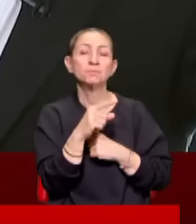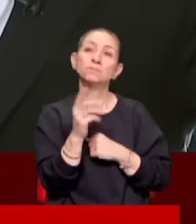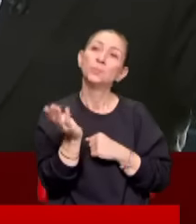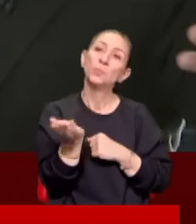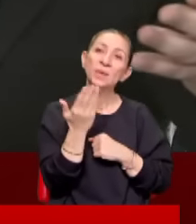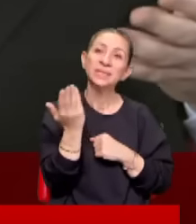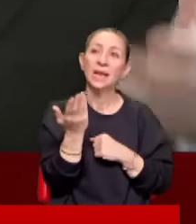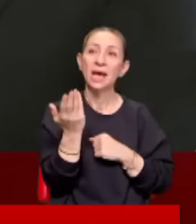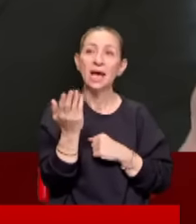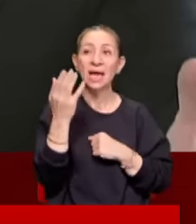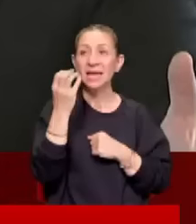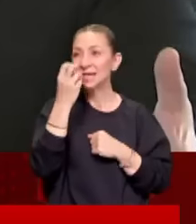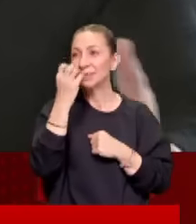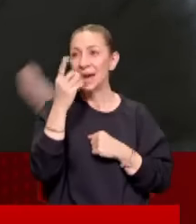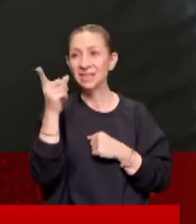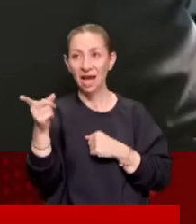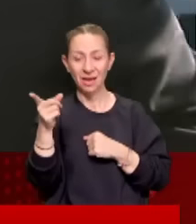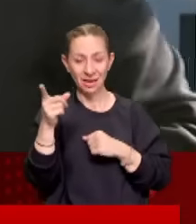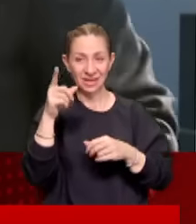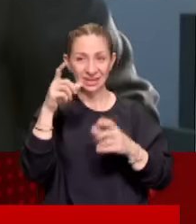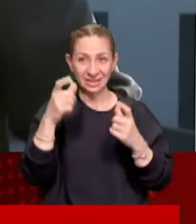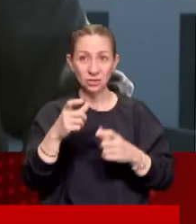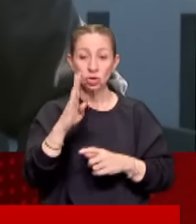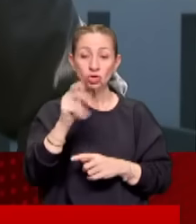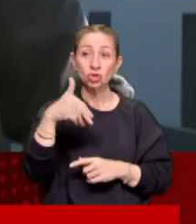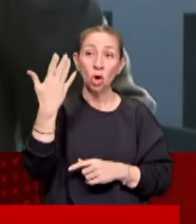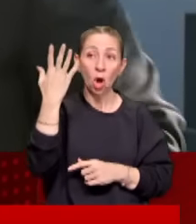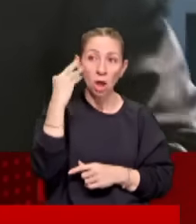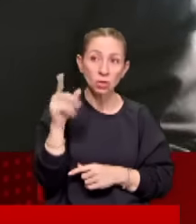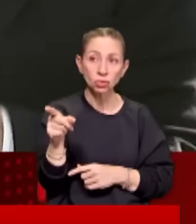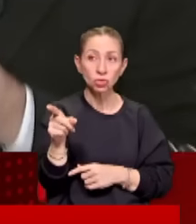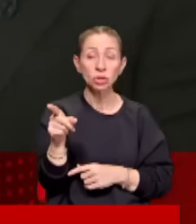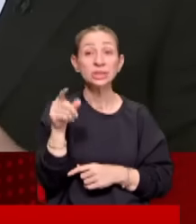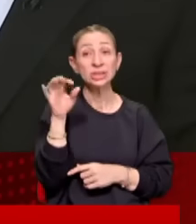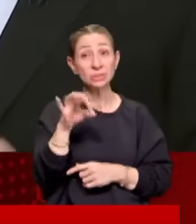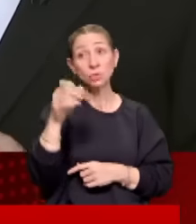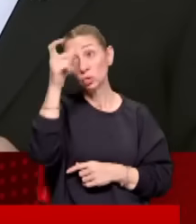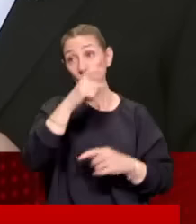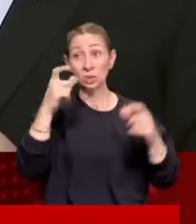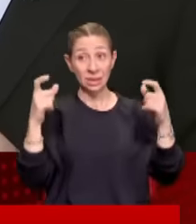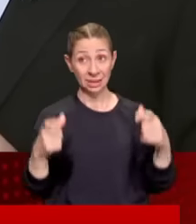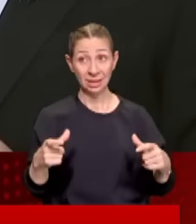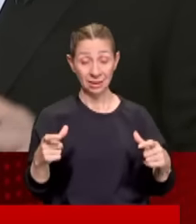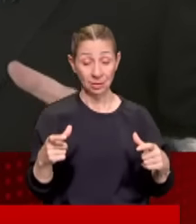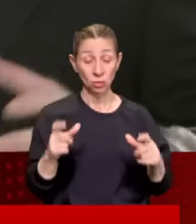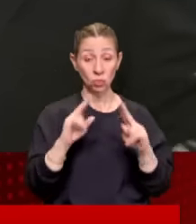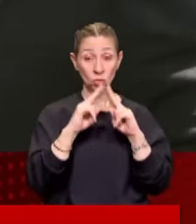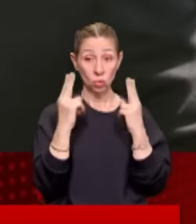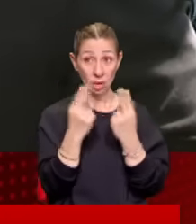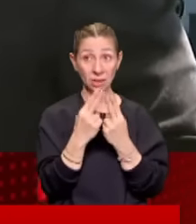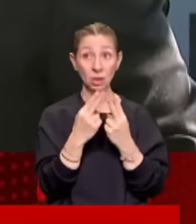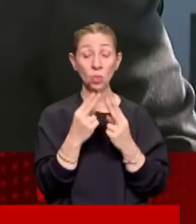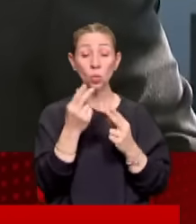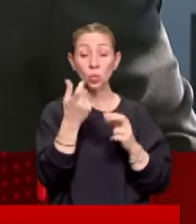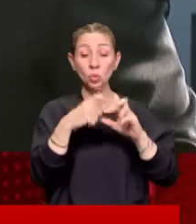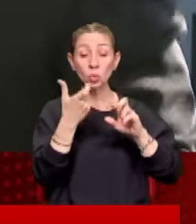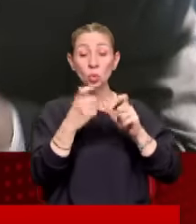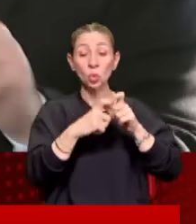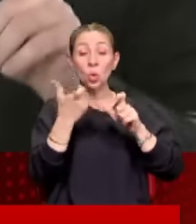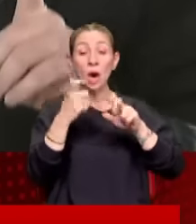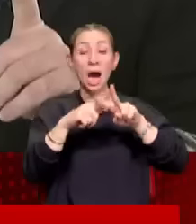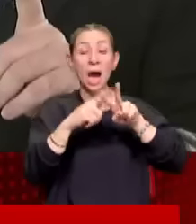söyleyeyim, Isparta'daki vatandaşımız 4 gün sonra öğreniyordu. Şimdi Türkiye'de ve dünyada da Uruguay'daki bir